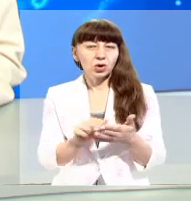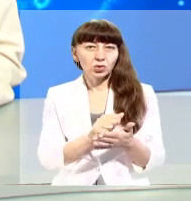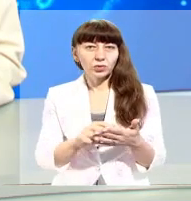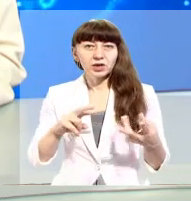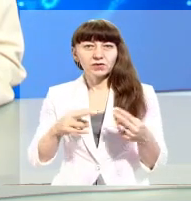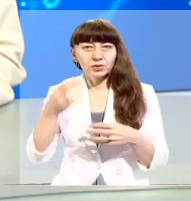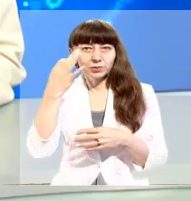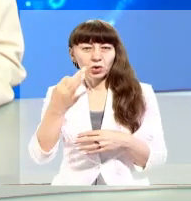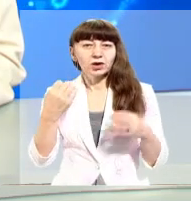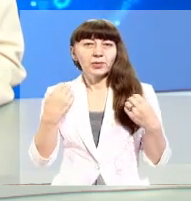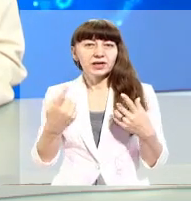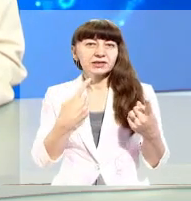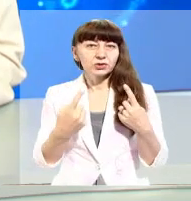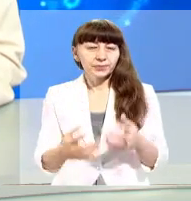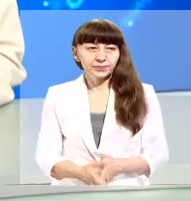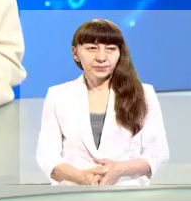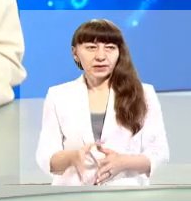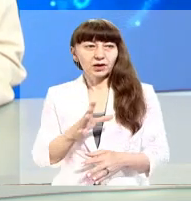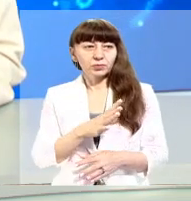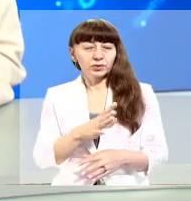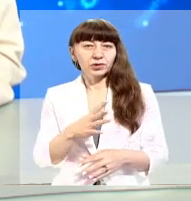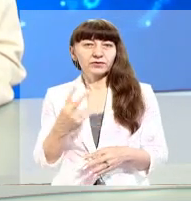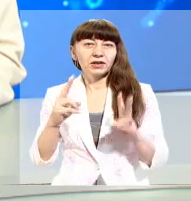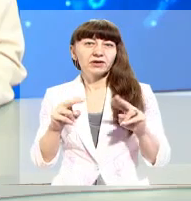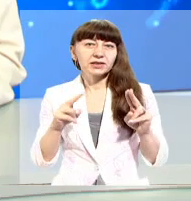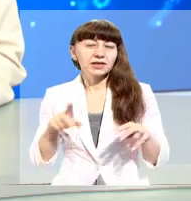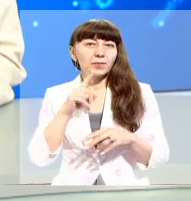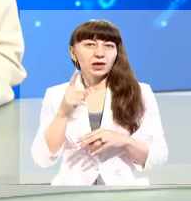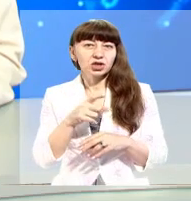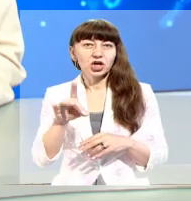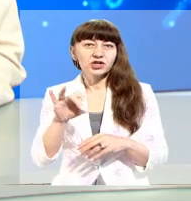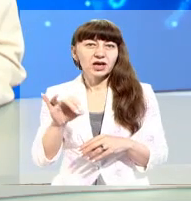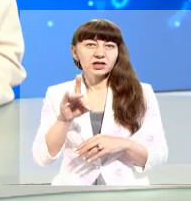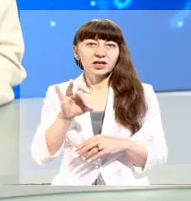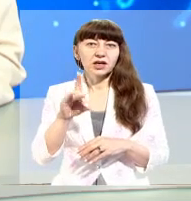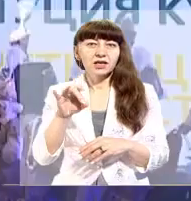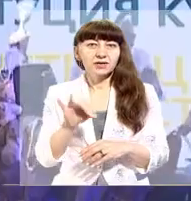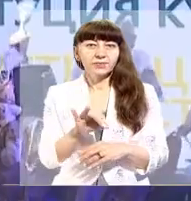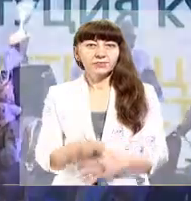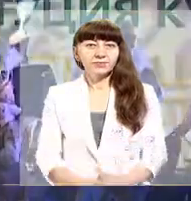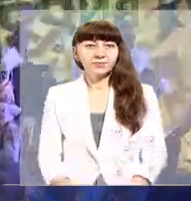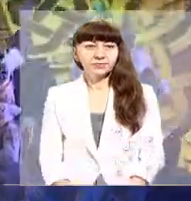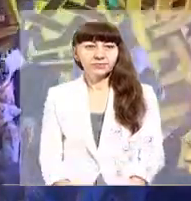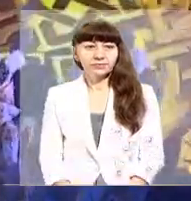реформах вспомнили на торжественном собрании. Оно состоялось во Дворце молодежи Жастар-Сарая.